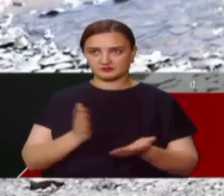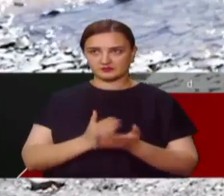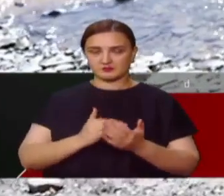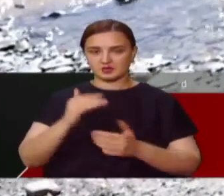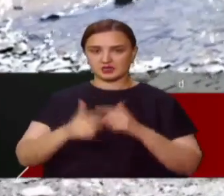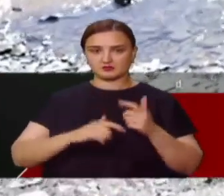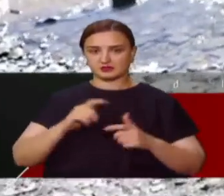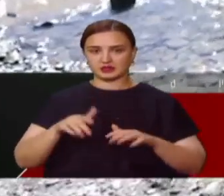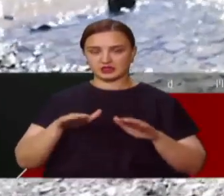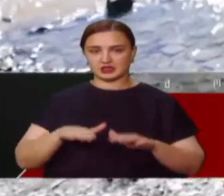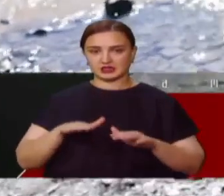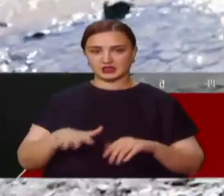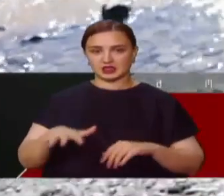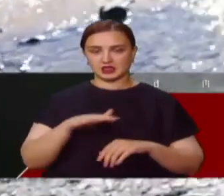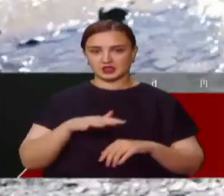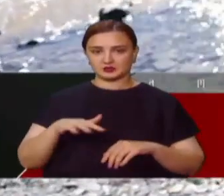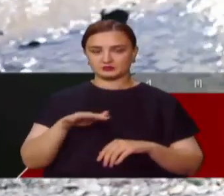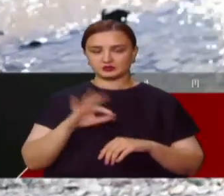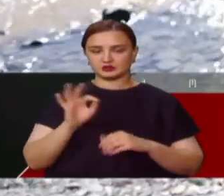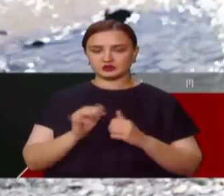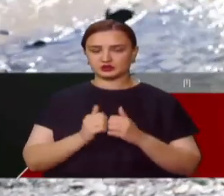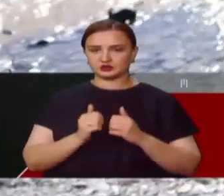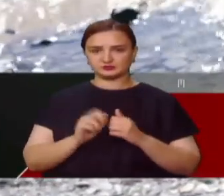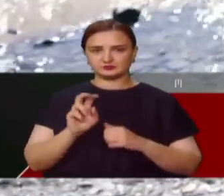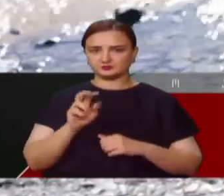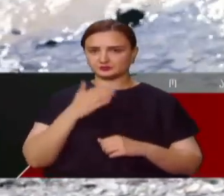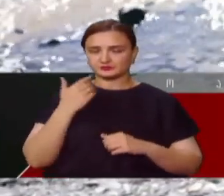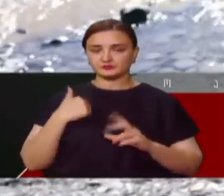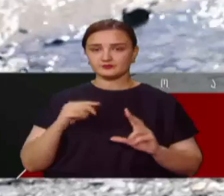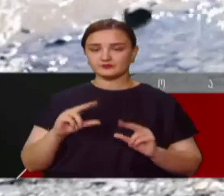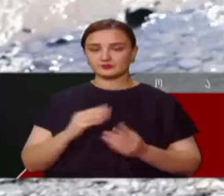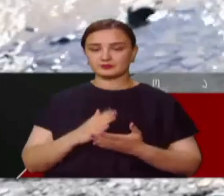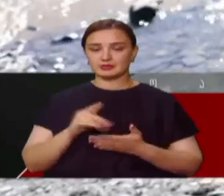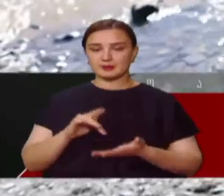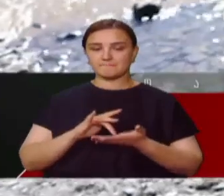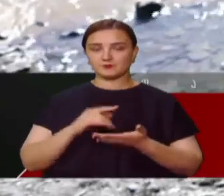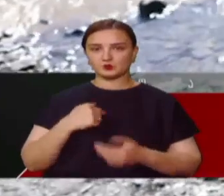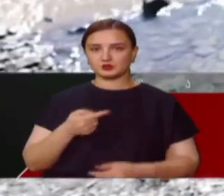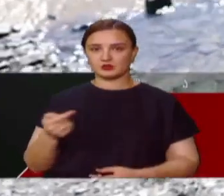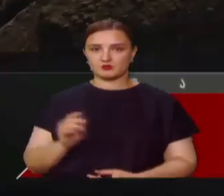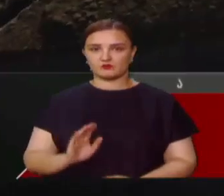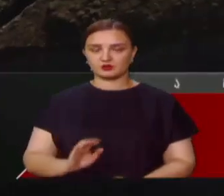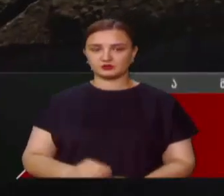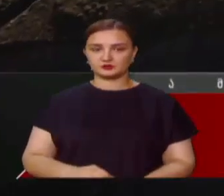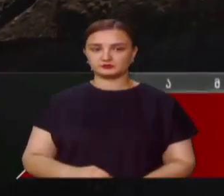მაღალმთიან ადგილებში და უღელტეხილებზე არც ისე ხშირად დავდივარ და ბედნიერი ვარ, რომ ამ ტურს არ გამოვაკლდი.